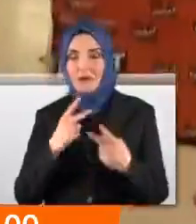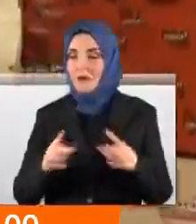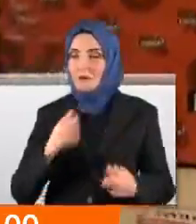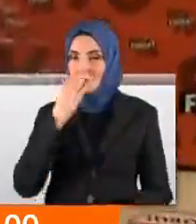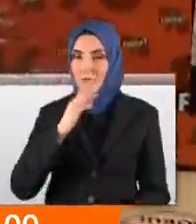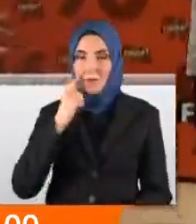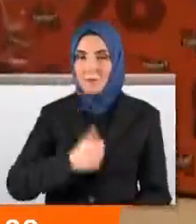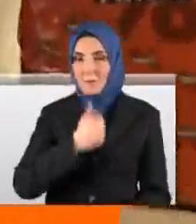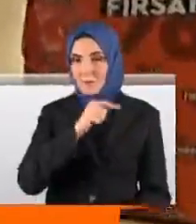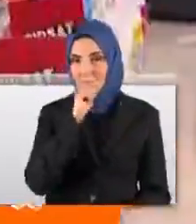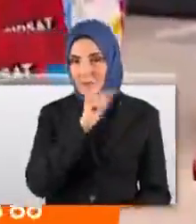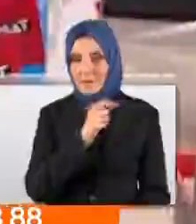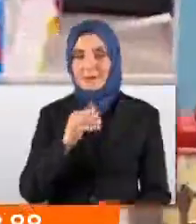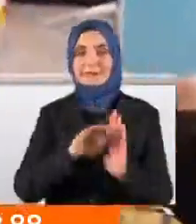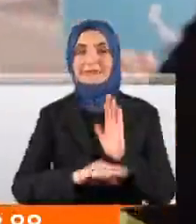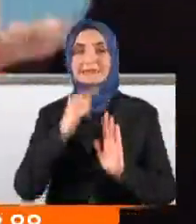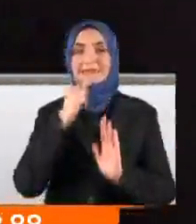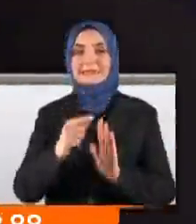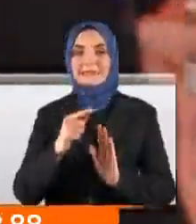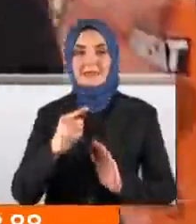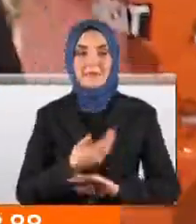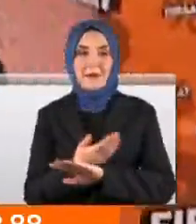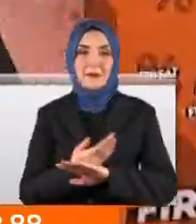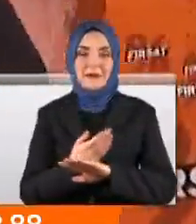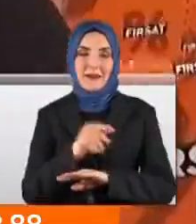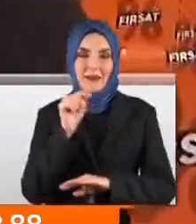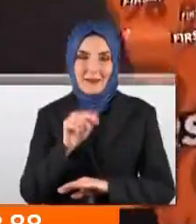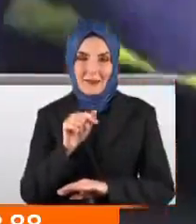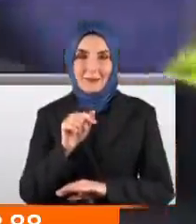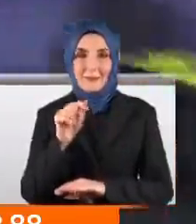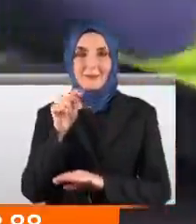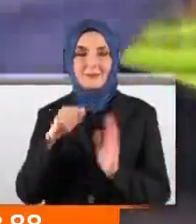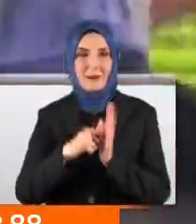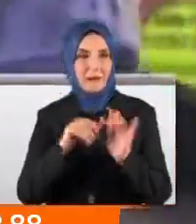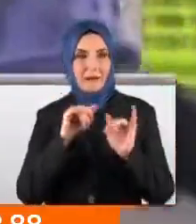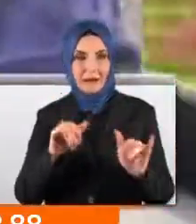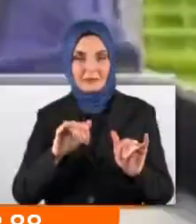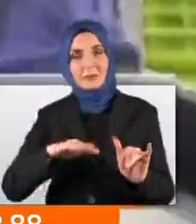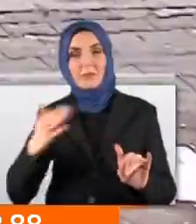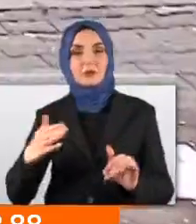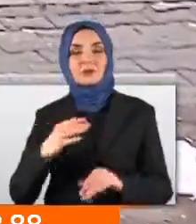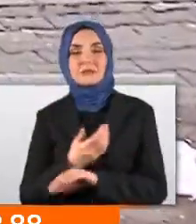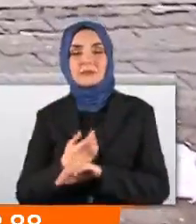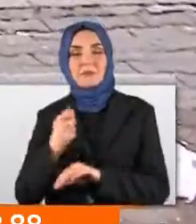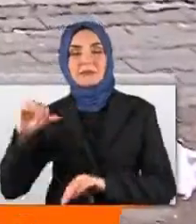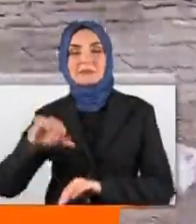kreminin altında aynı markaya ait farklı bir kremin fiyatı yazıyordu. Reklama durdurma cezası verildi.